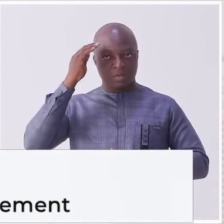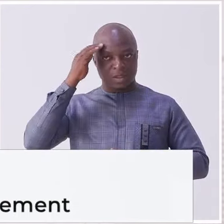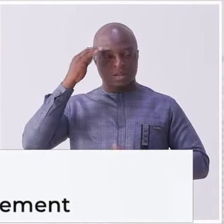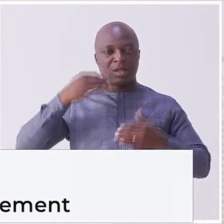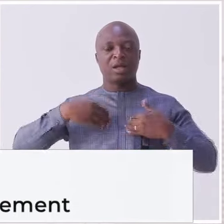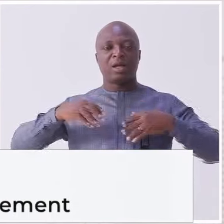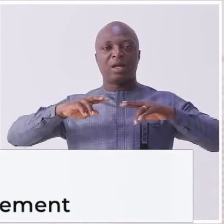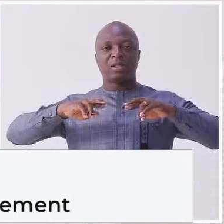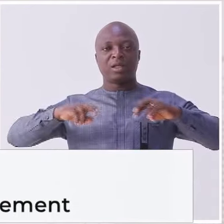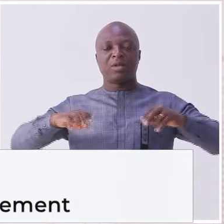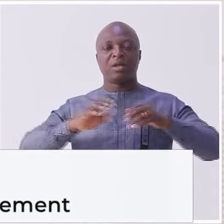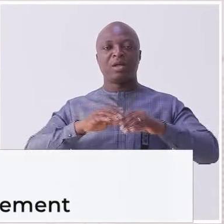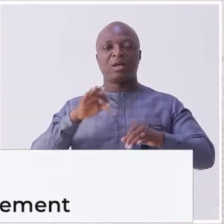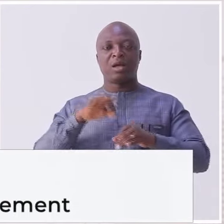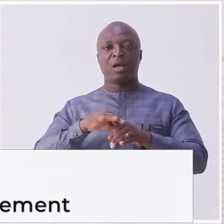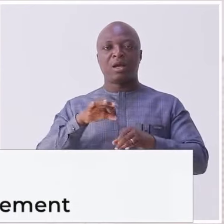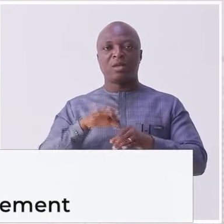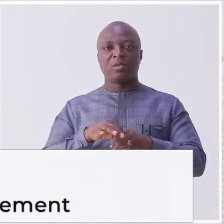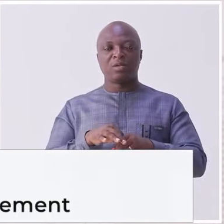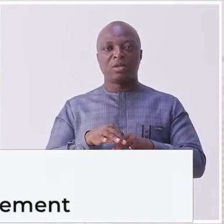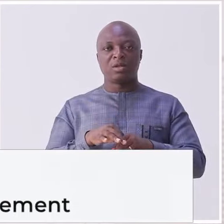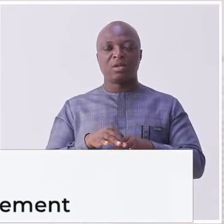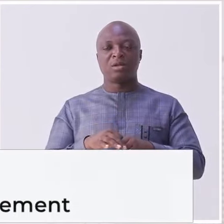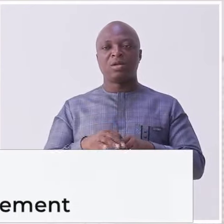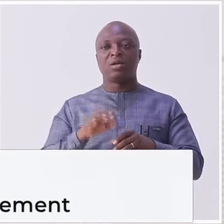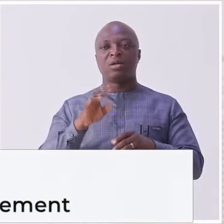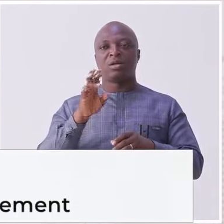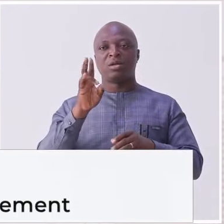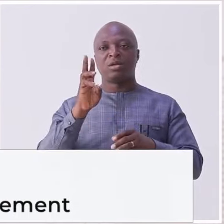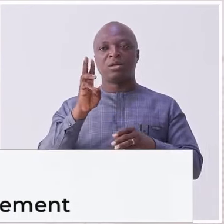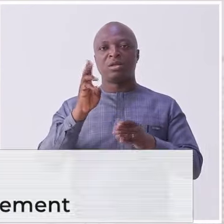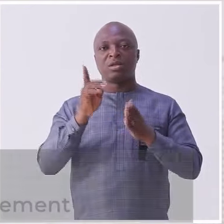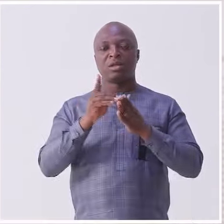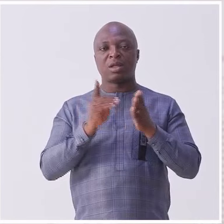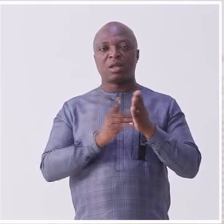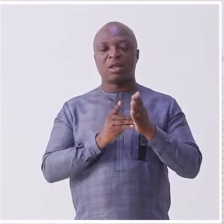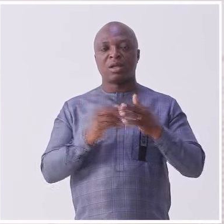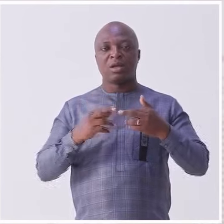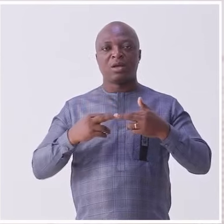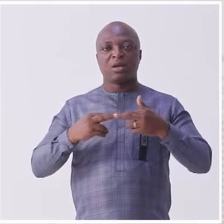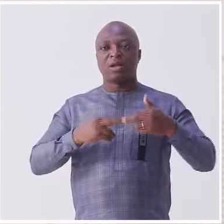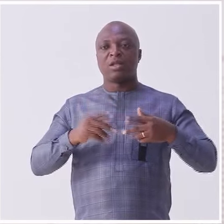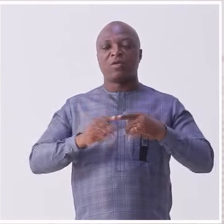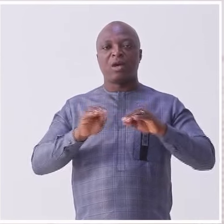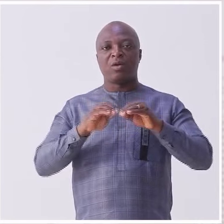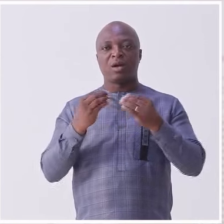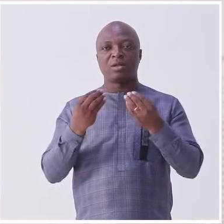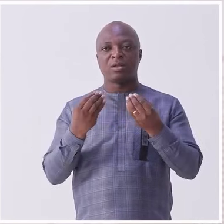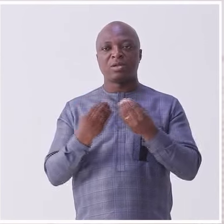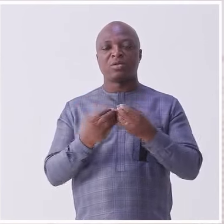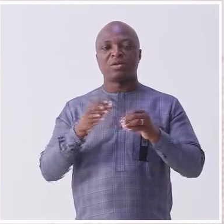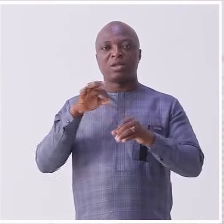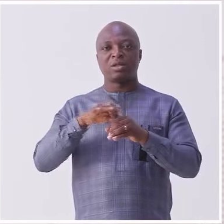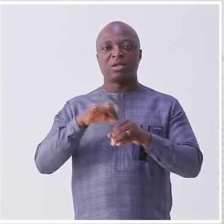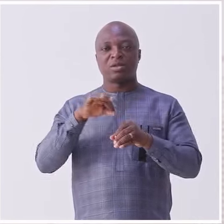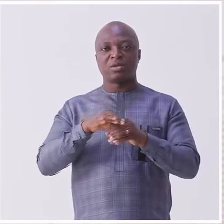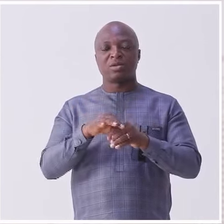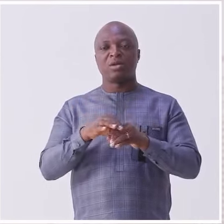a examiné et adopté six décrets relatif à l'organisation des